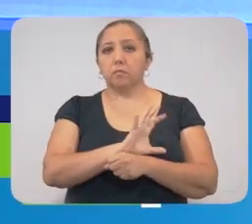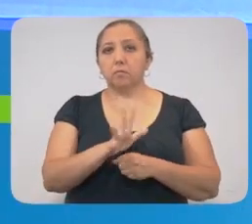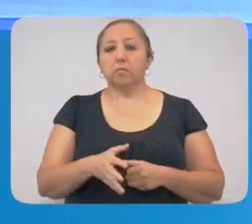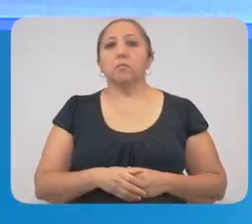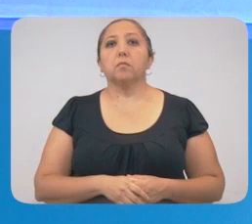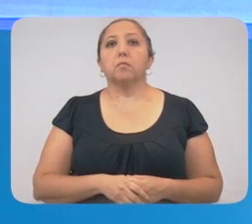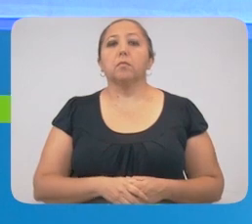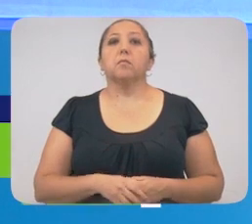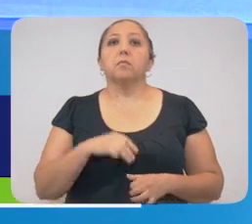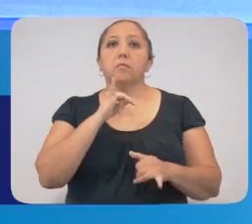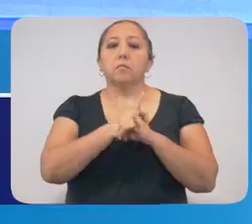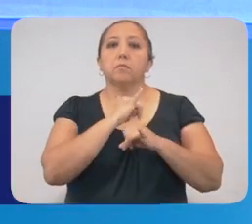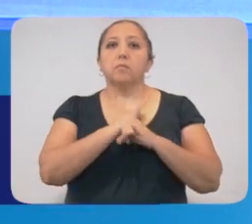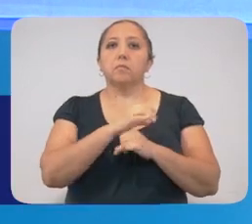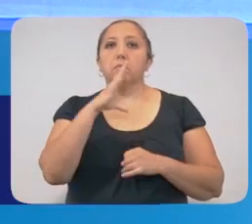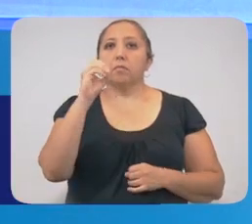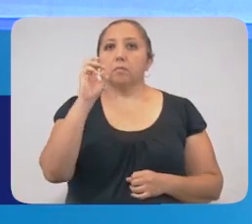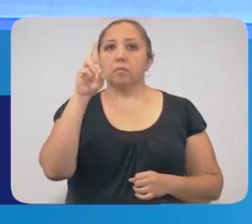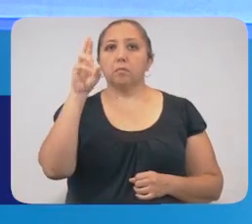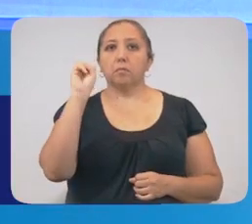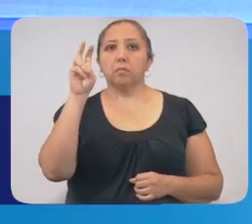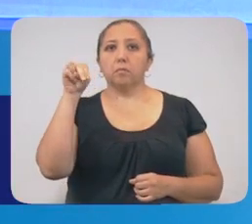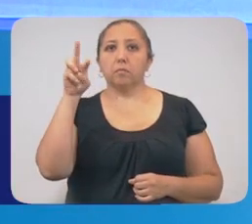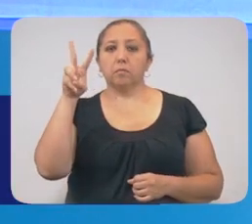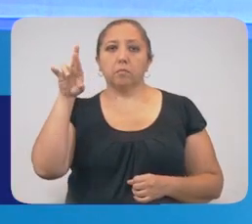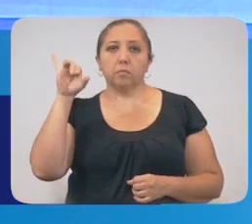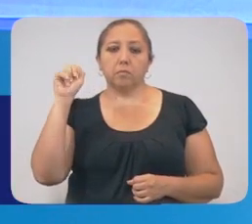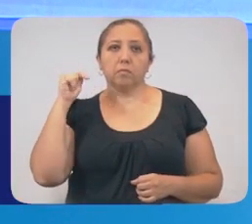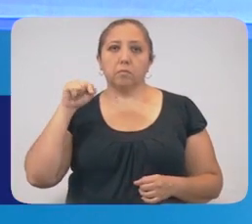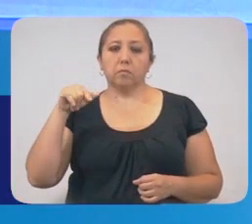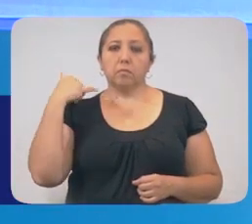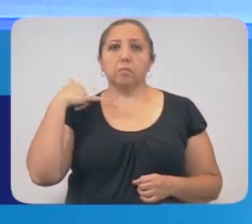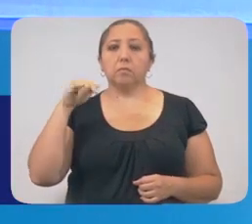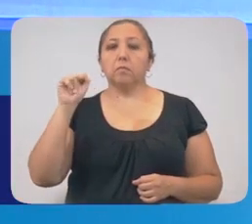9992-0084-89 ich español kun nukbilatan, yetel